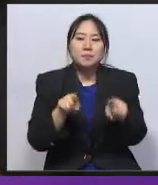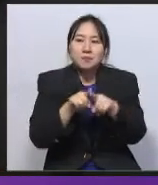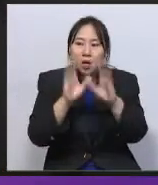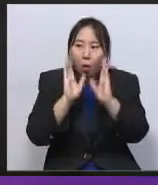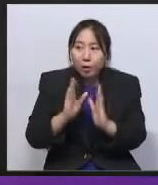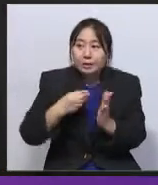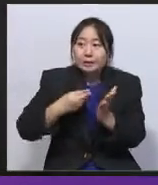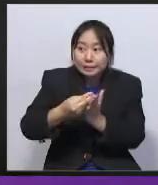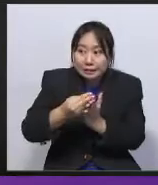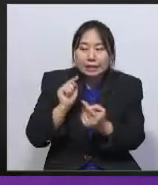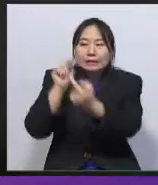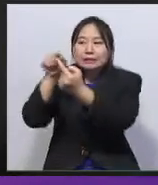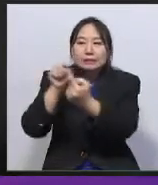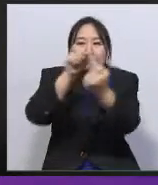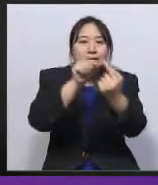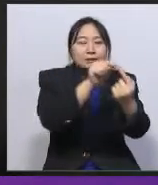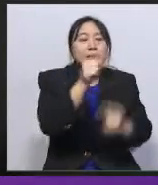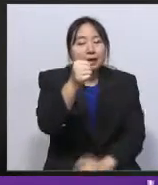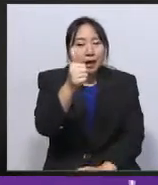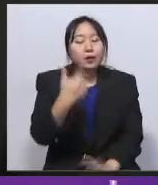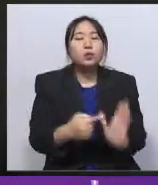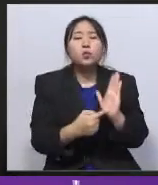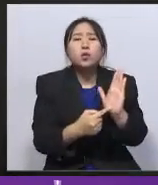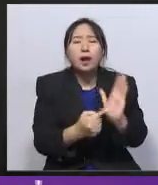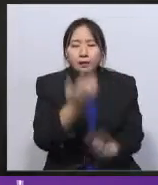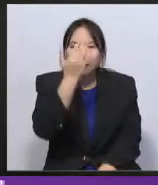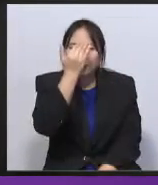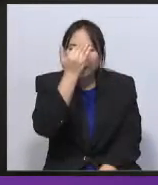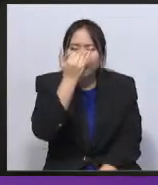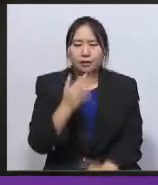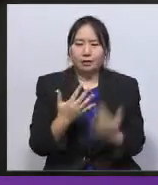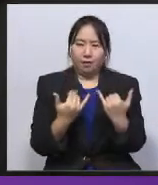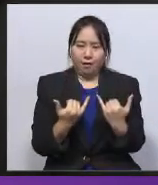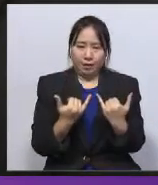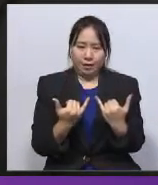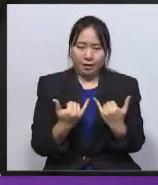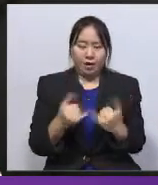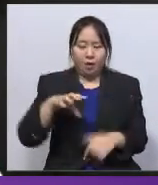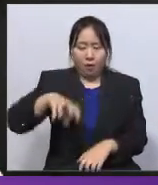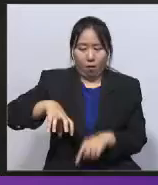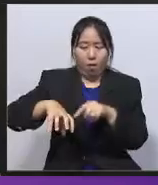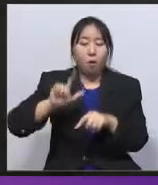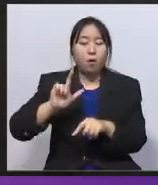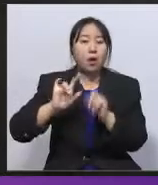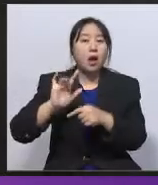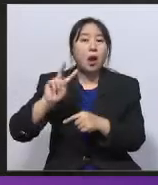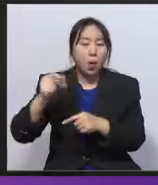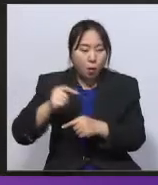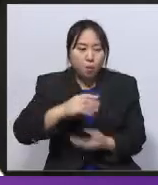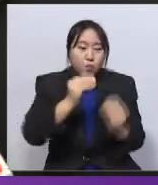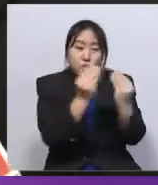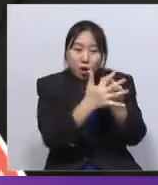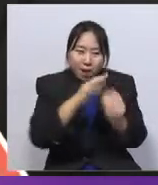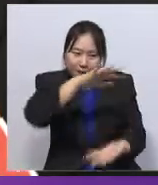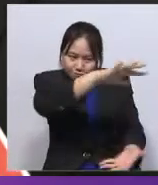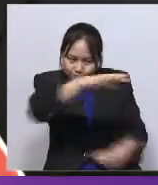ค้ามากขึ้นนะครับอย่างเรื่องของว่าทำไมมีการขยายตัวของลงมากขึ้นปัจจุบันเนี่ยเนื่องจากลูกค้